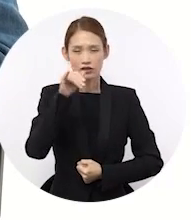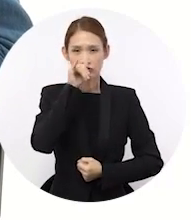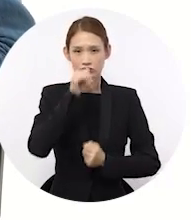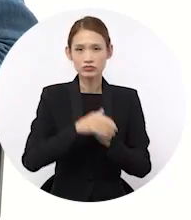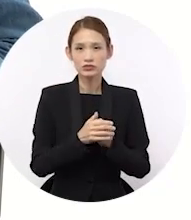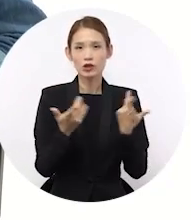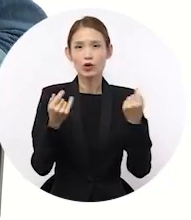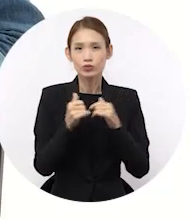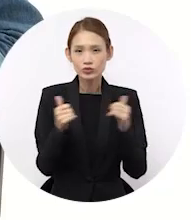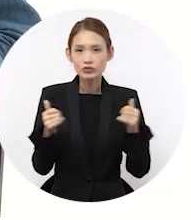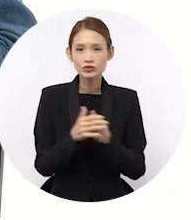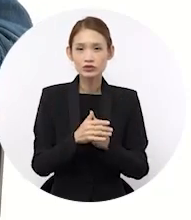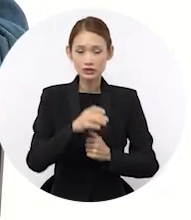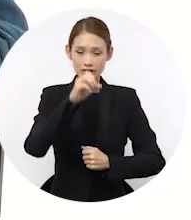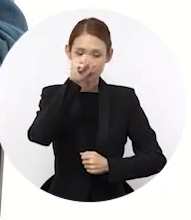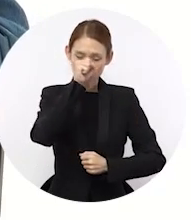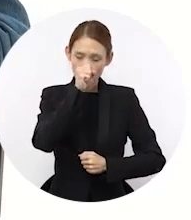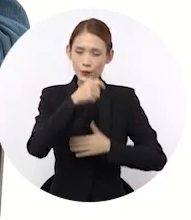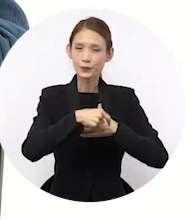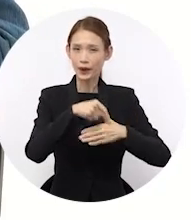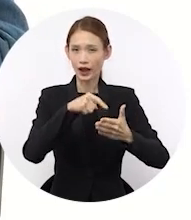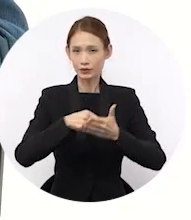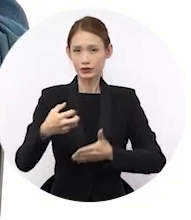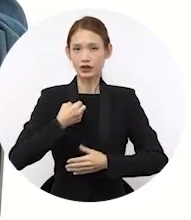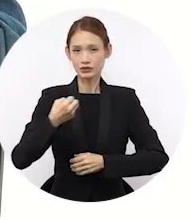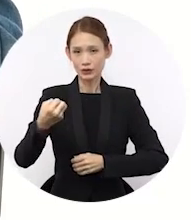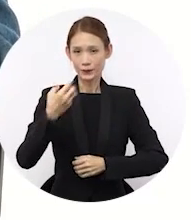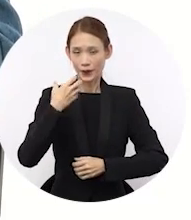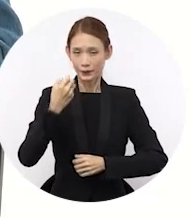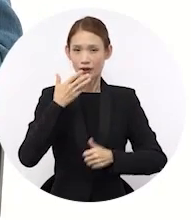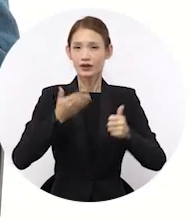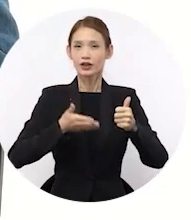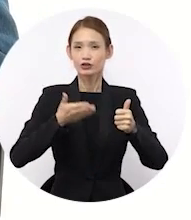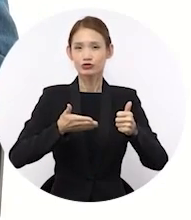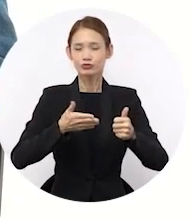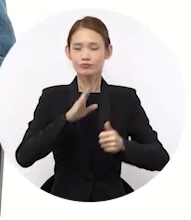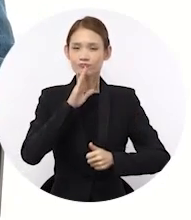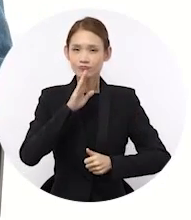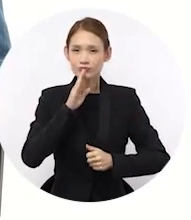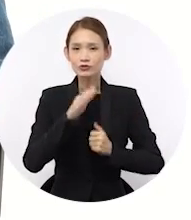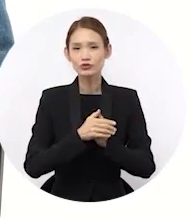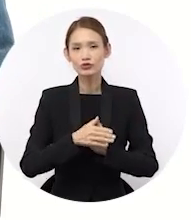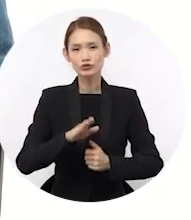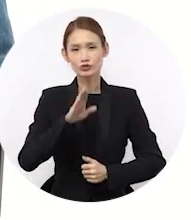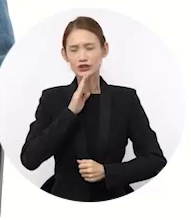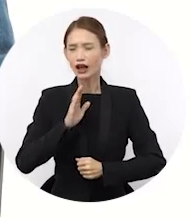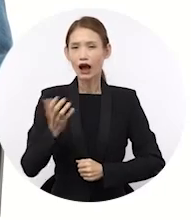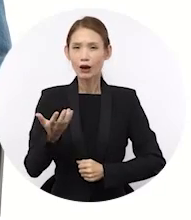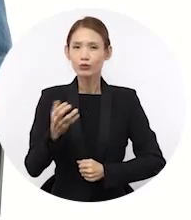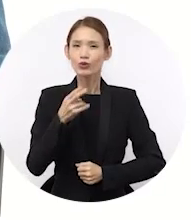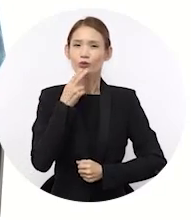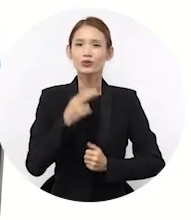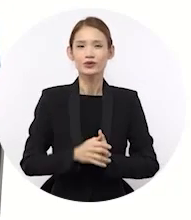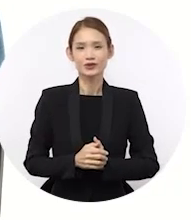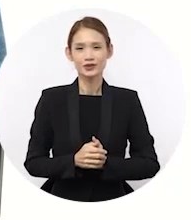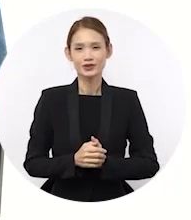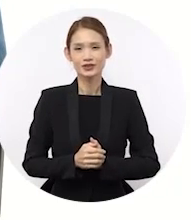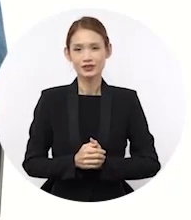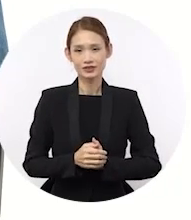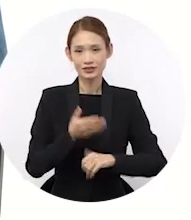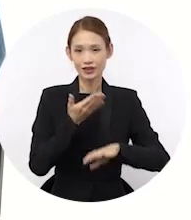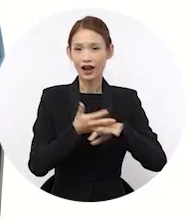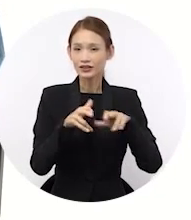계세요. 물론 그런 분들은 선의로 좋은 마음으로 저한테 그런 얘기들을 해주시는 거지만 저 진짜 아픈 곳이 없거든요,